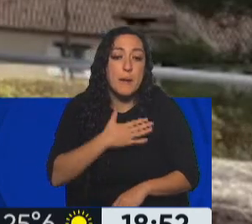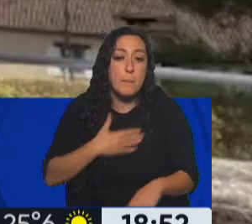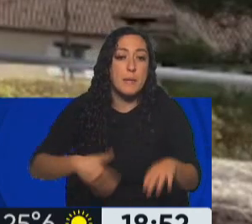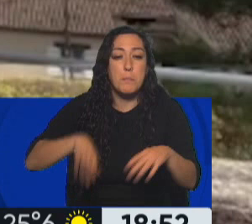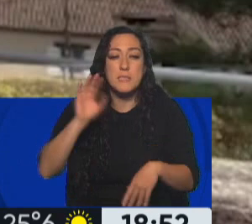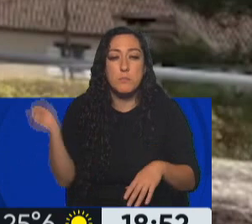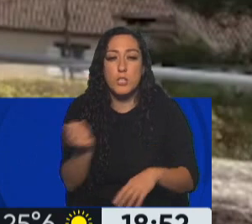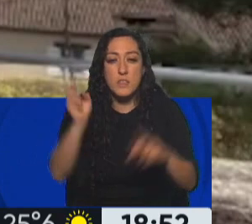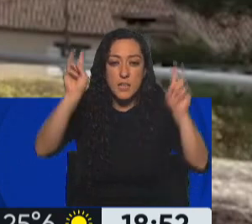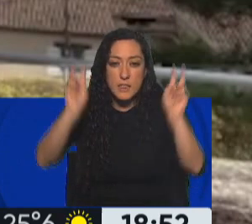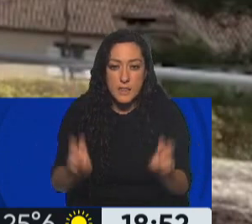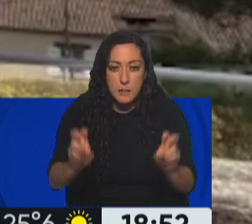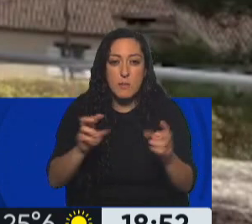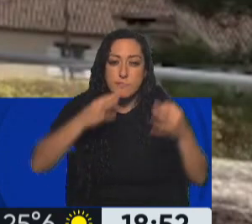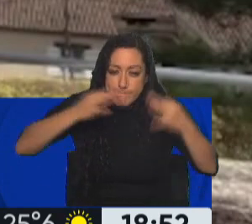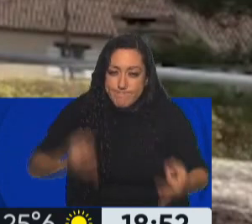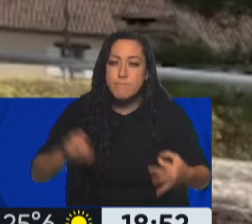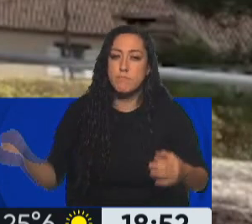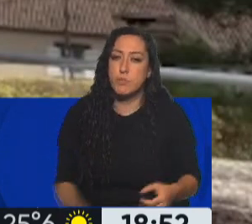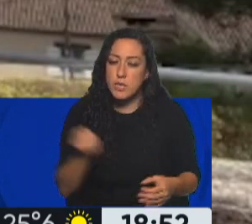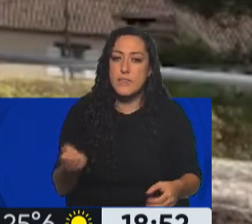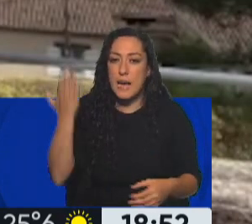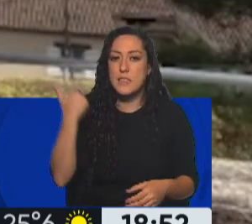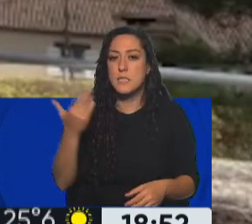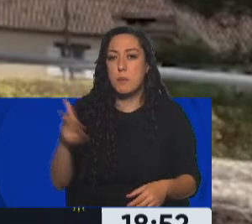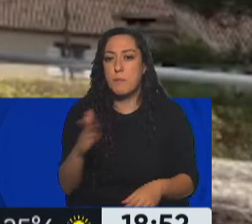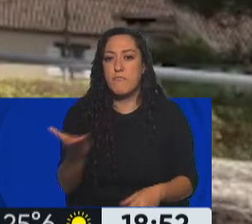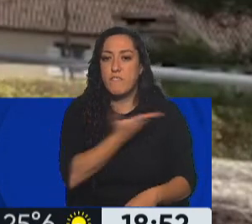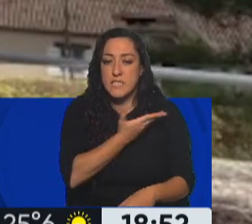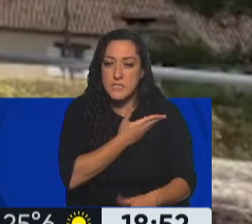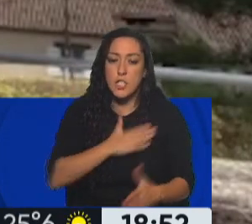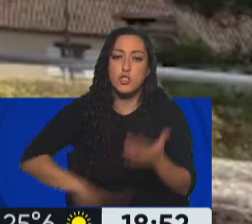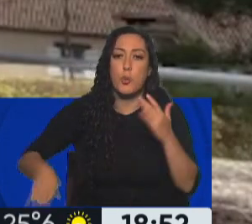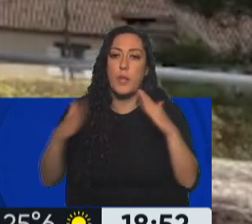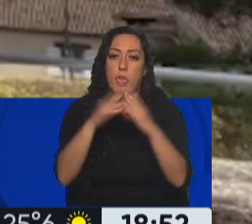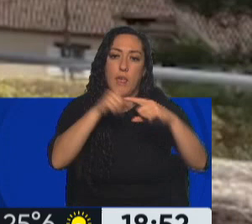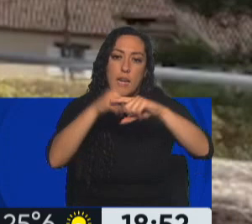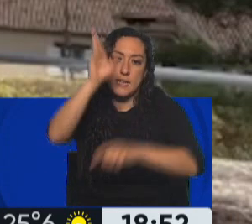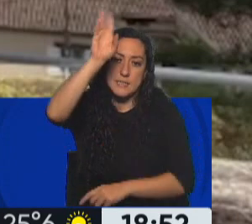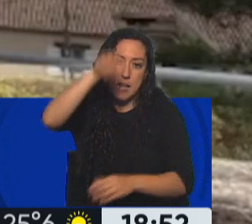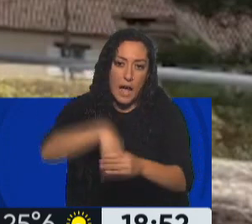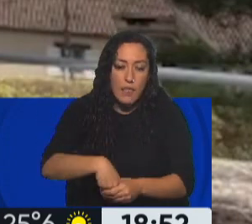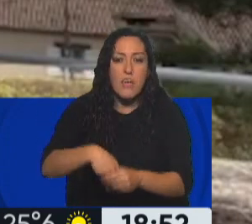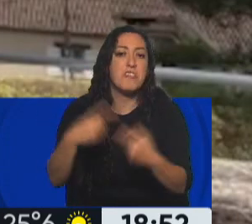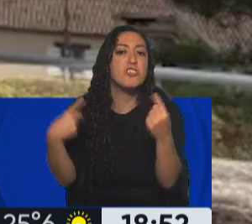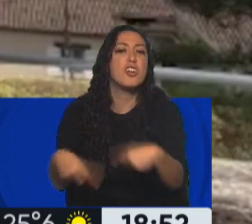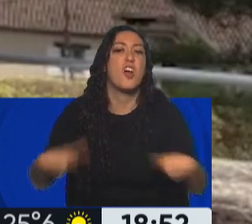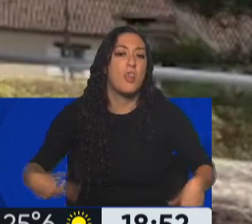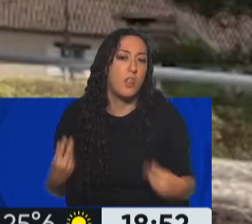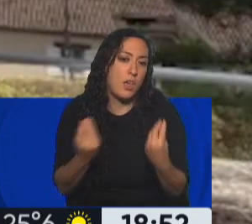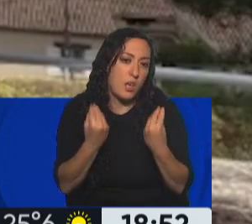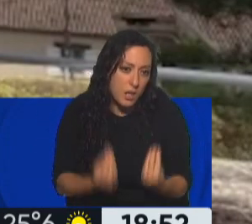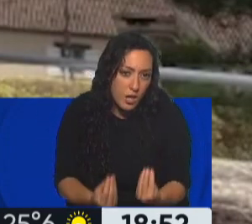pour moi qui compte vraiment beaucoup et qu'a initié le pape François, c'est de faire vivre